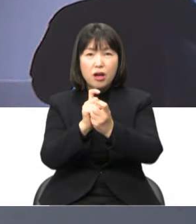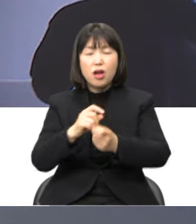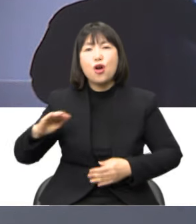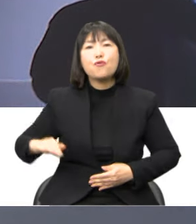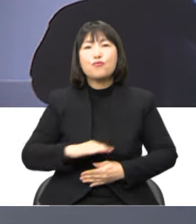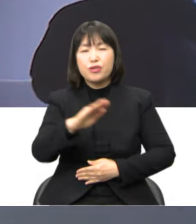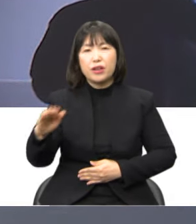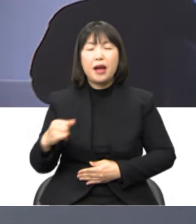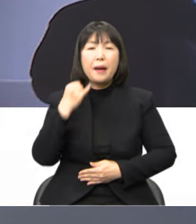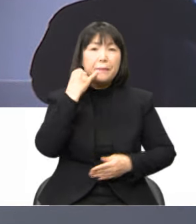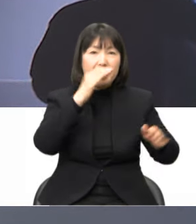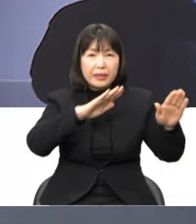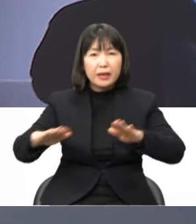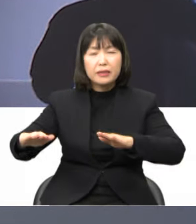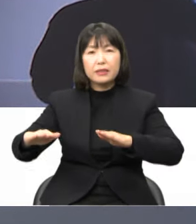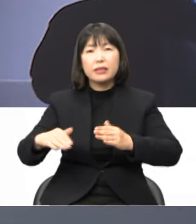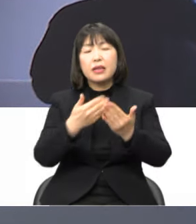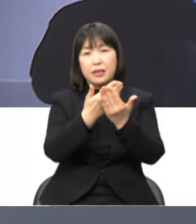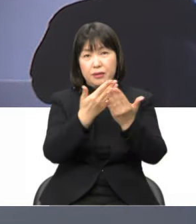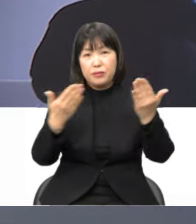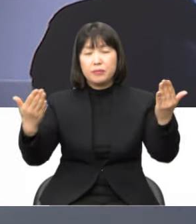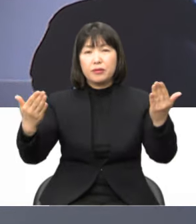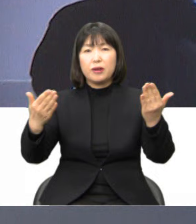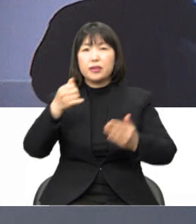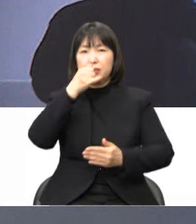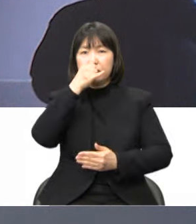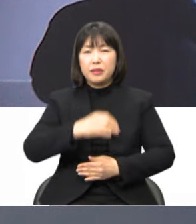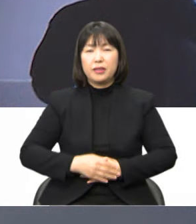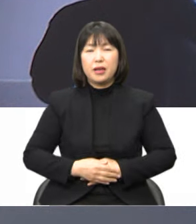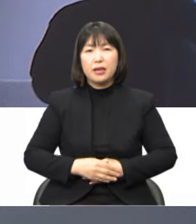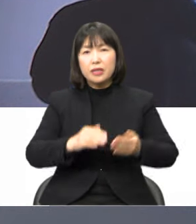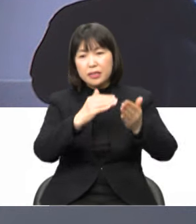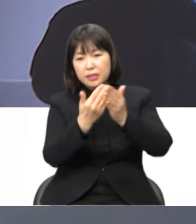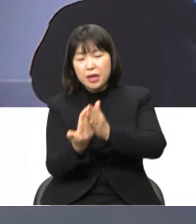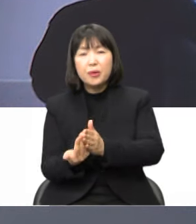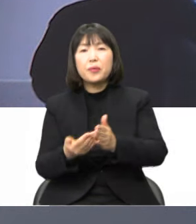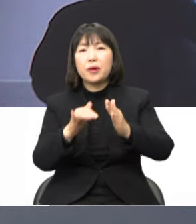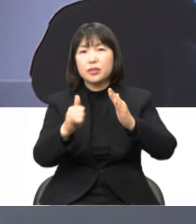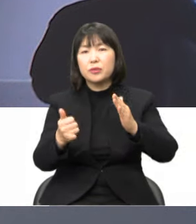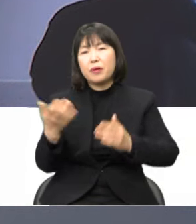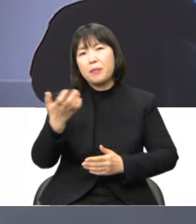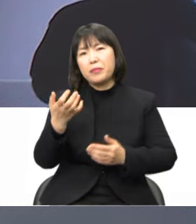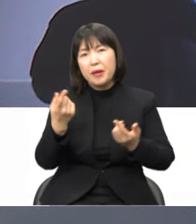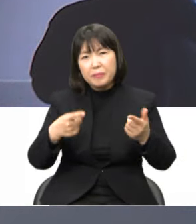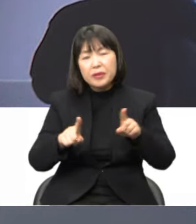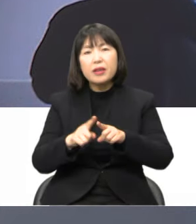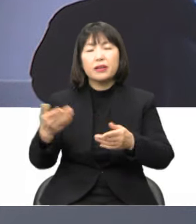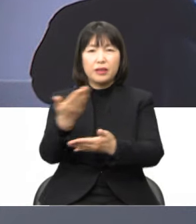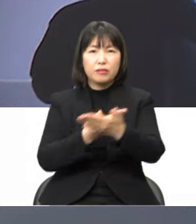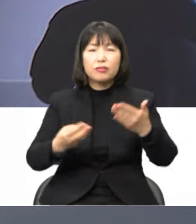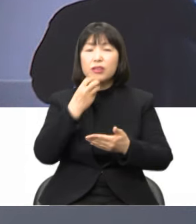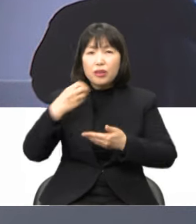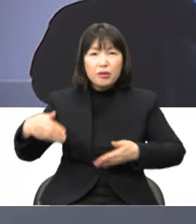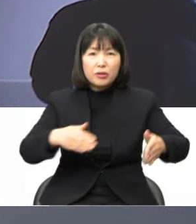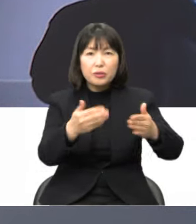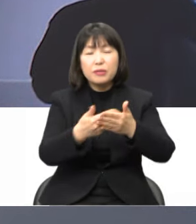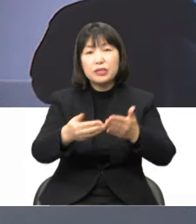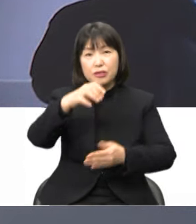이름의 전이 열리고 있습니다 세월로 가족들과 아픔을 함께 나눴던 경기도 미술관은